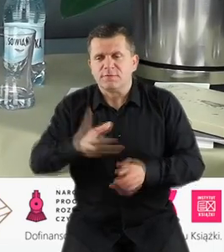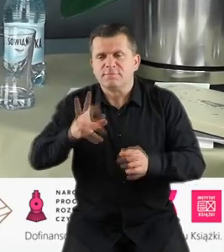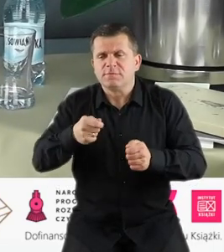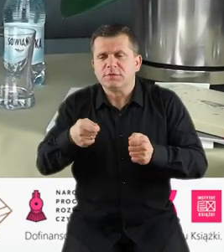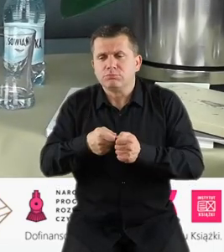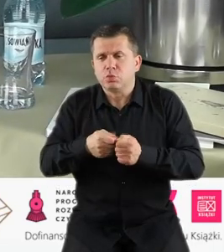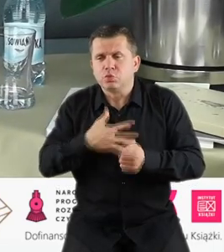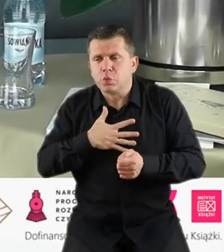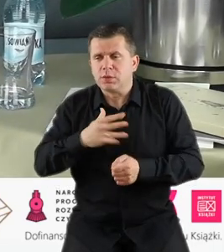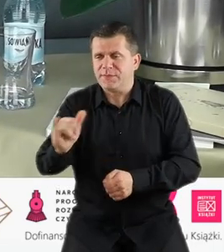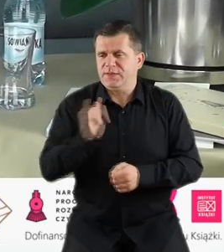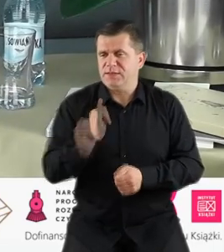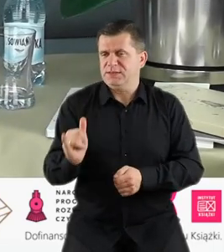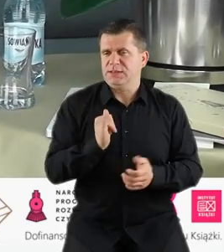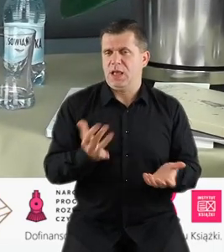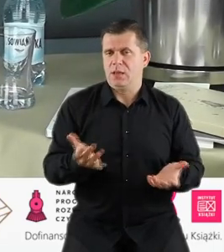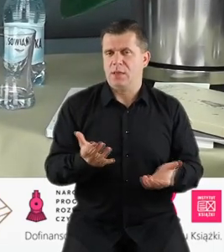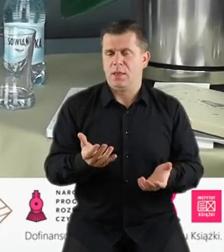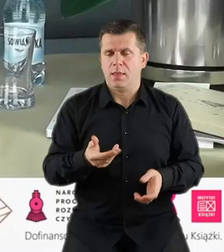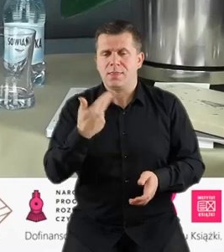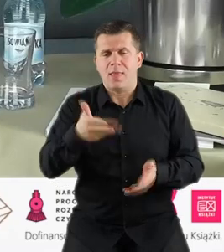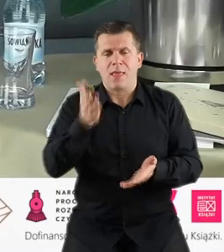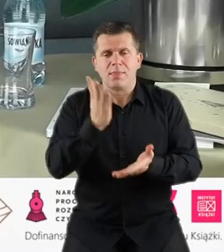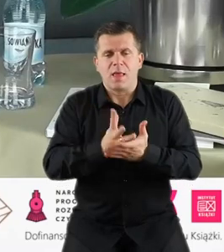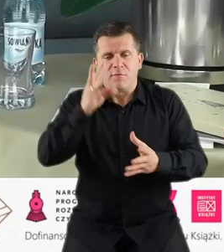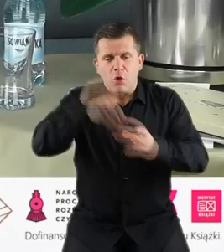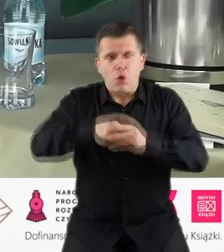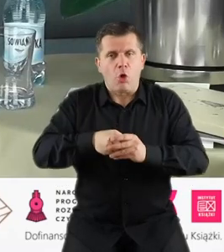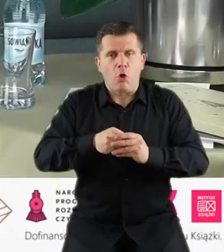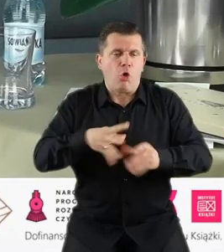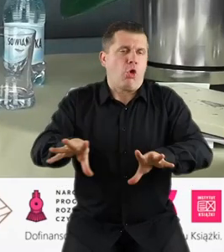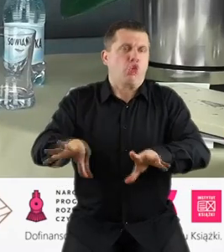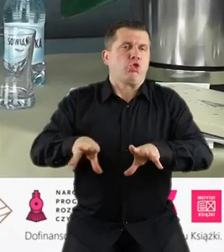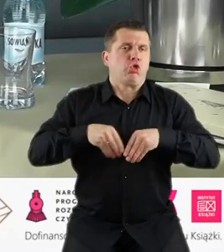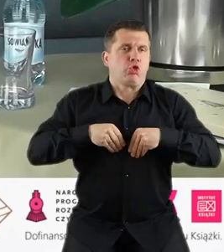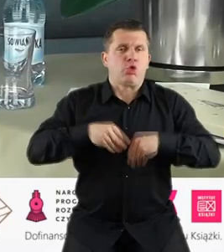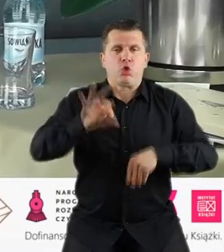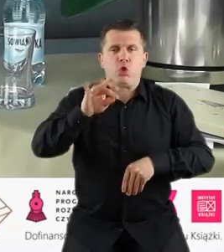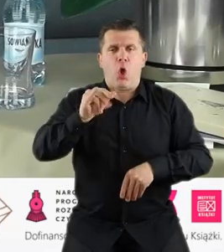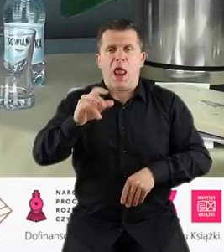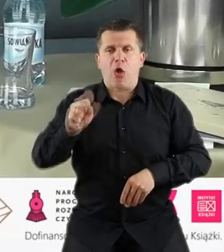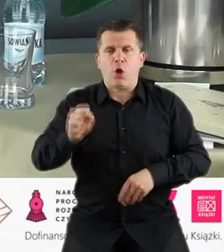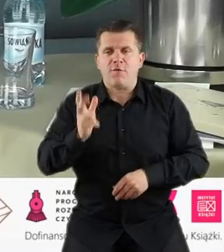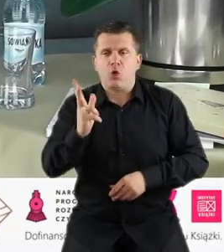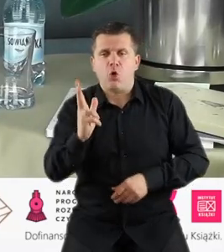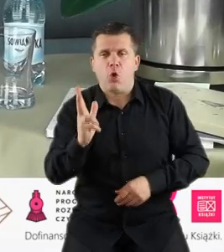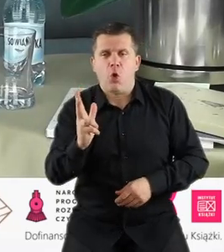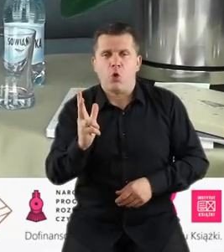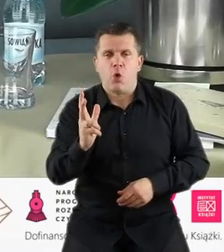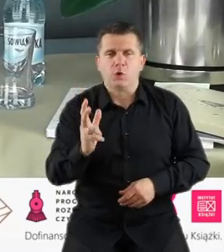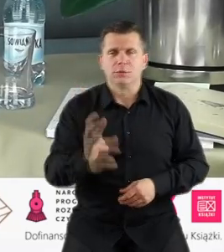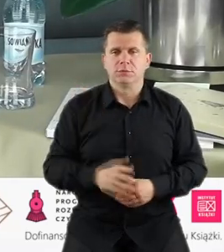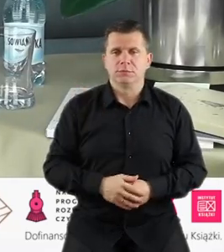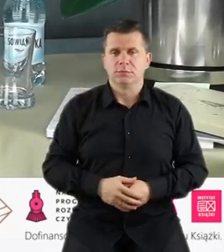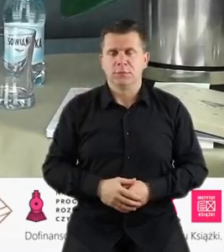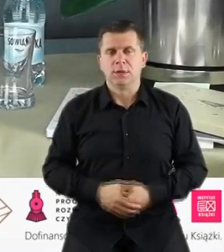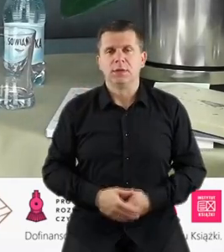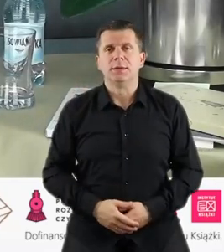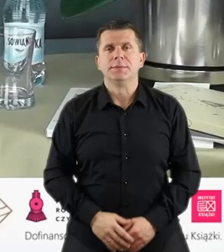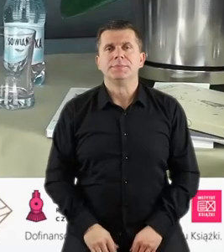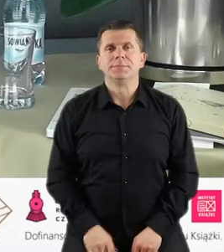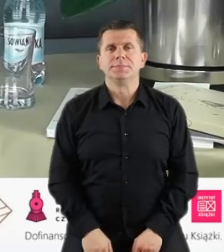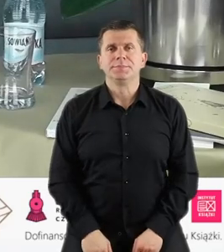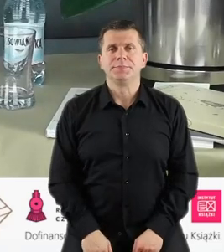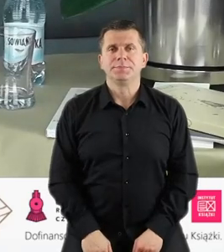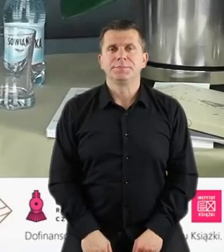we współistnieniu, a nie w tolerowaniu kogoś. Tam jest taki element czegoś szorstkiego,